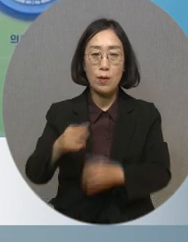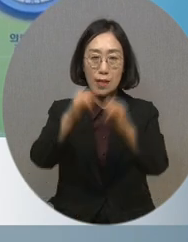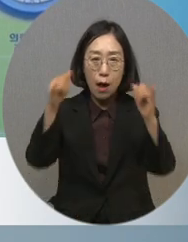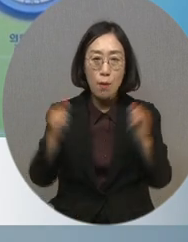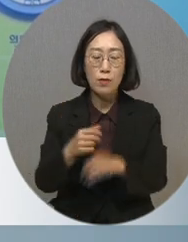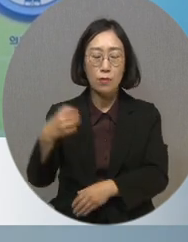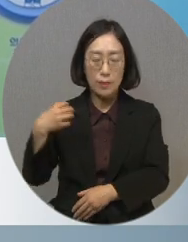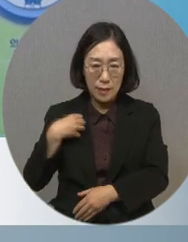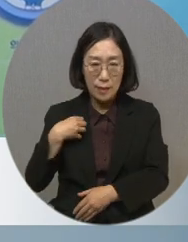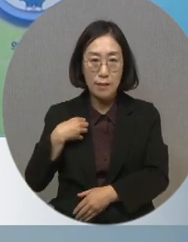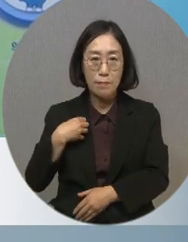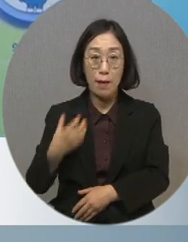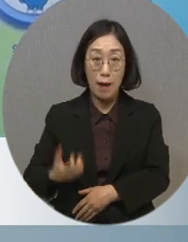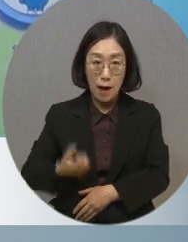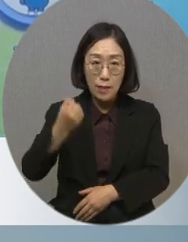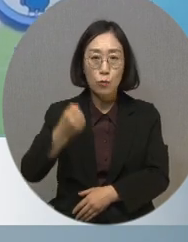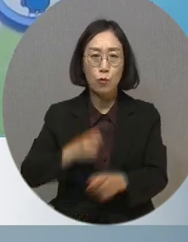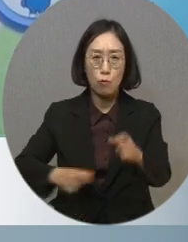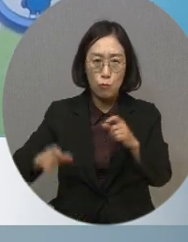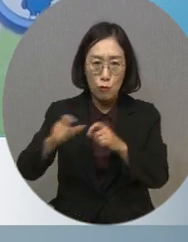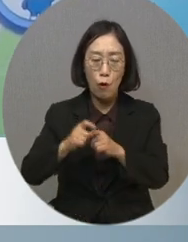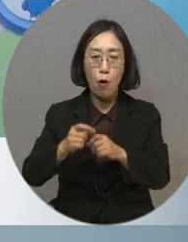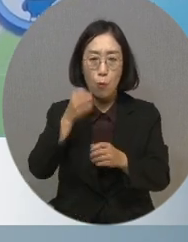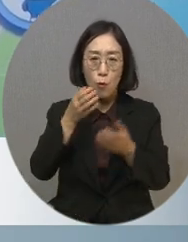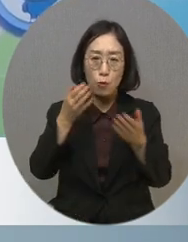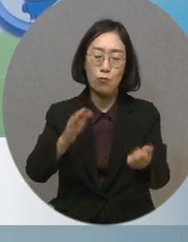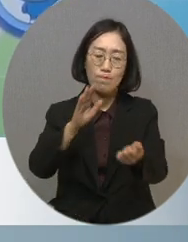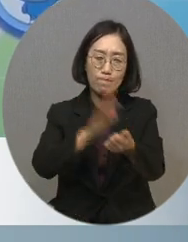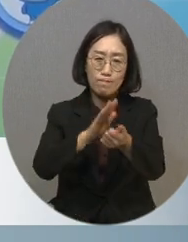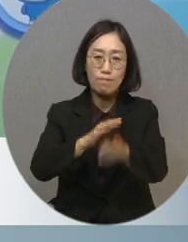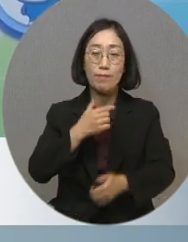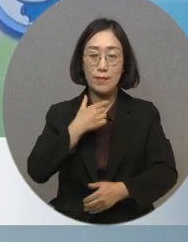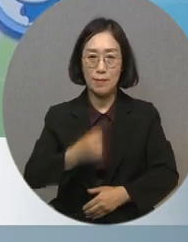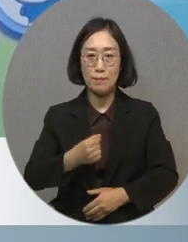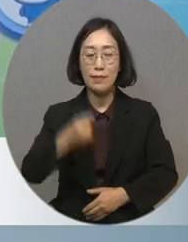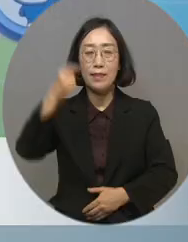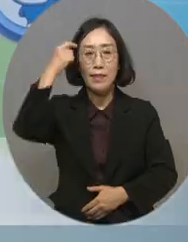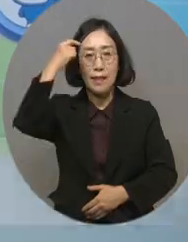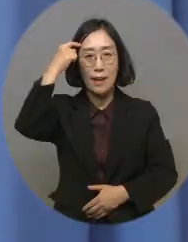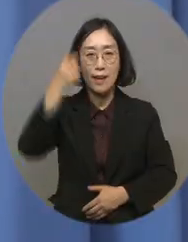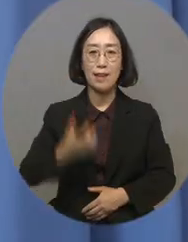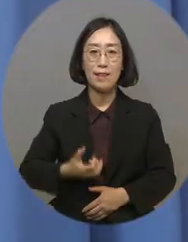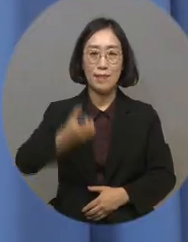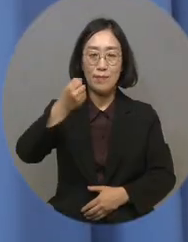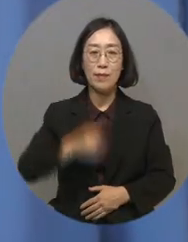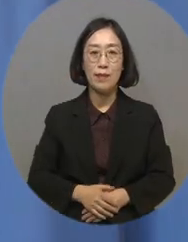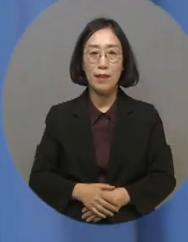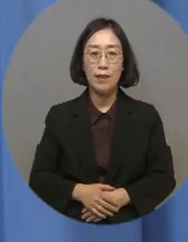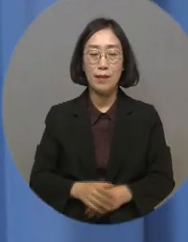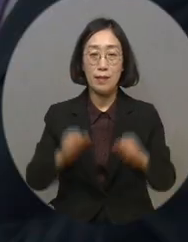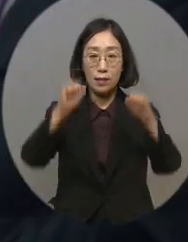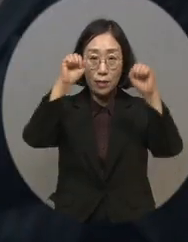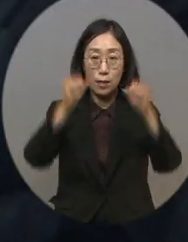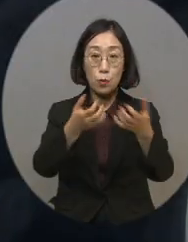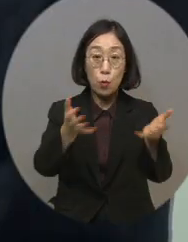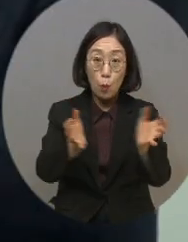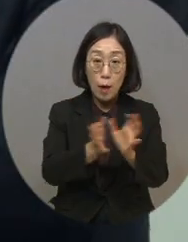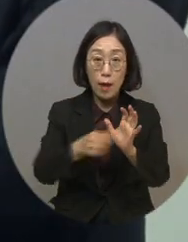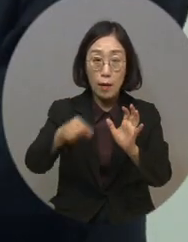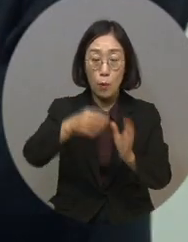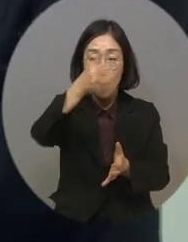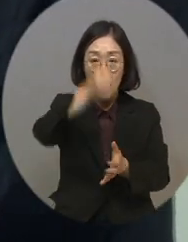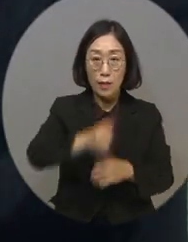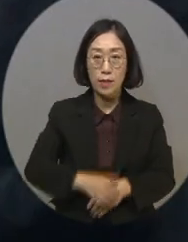책임을 보다 더 많이 보여드릴 수 있겠다 이렇게 생각합니다. 장애인체육회에서는 김동근